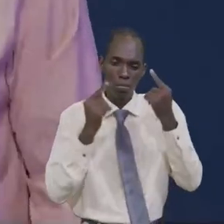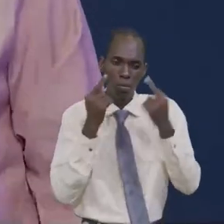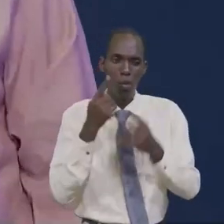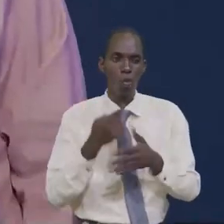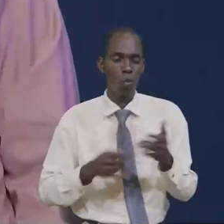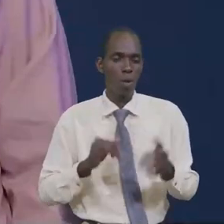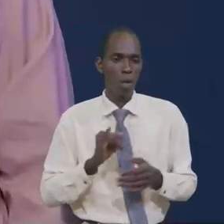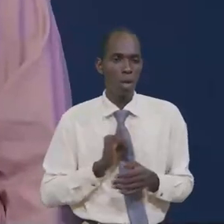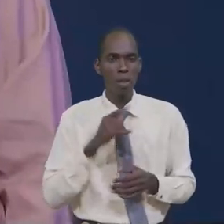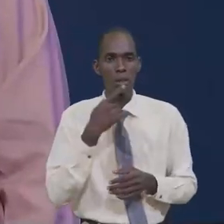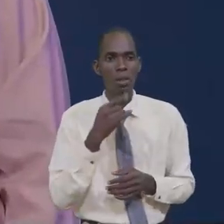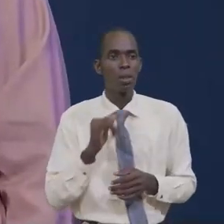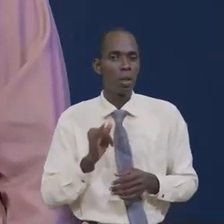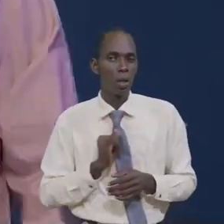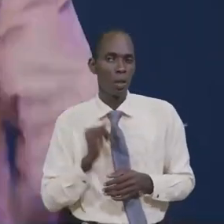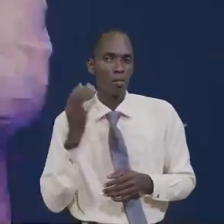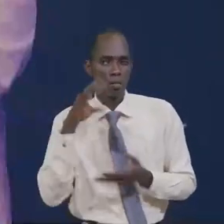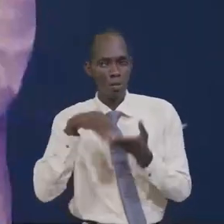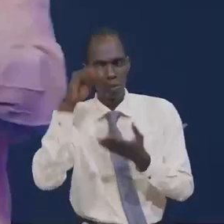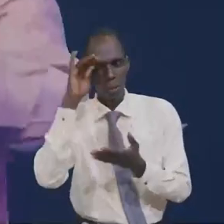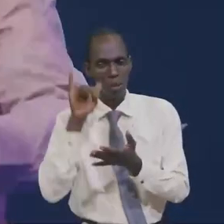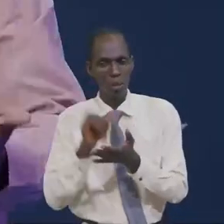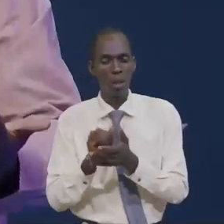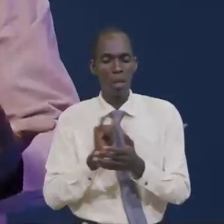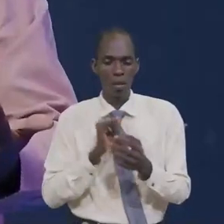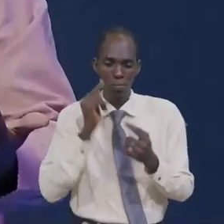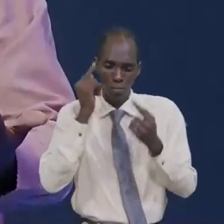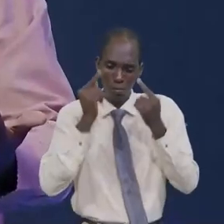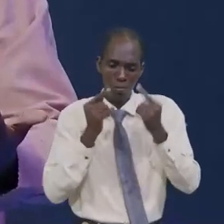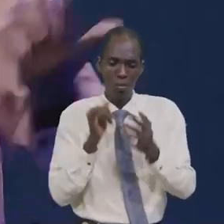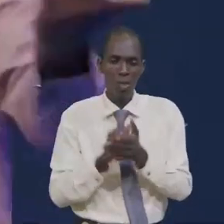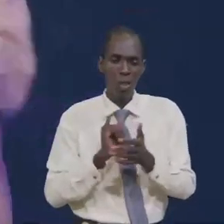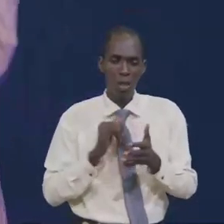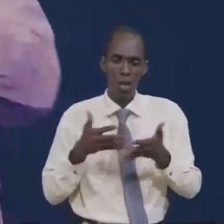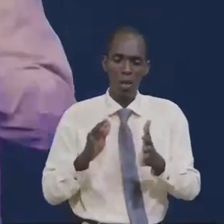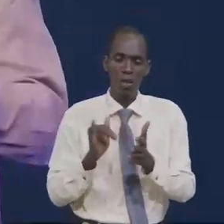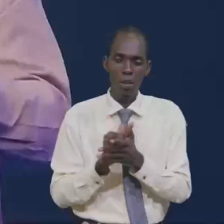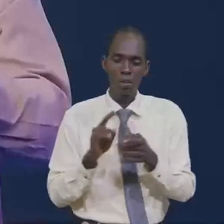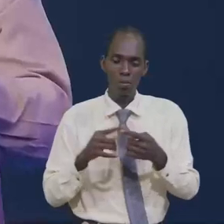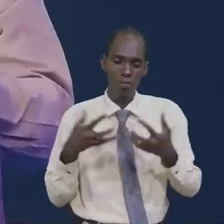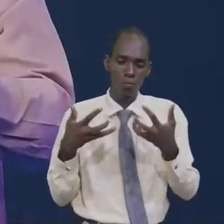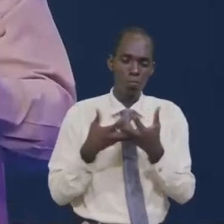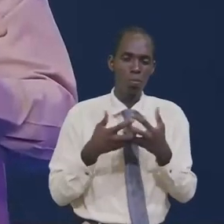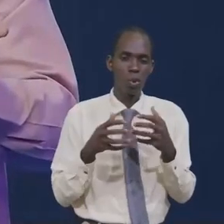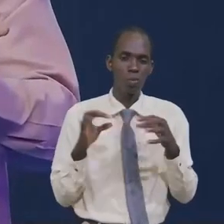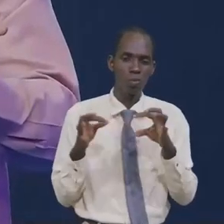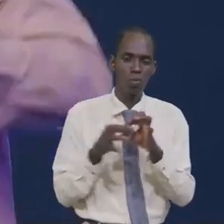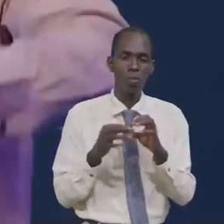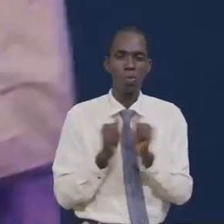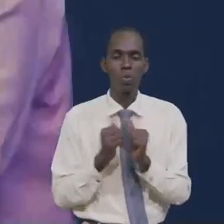considère cela et je j'essaie de comparer cela à ma vie